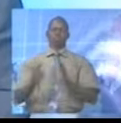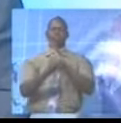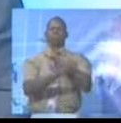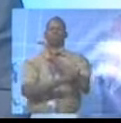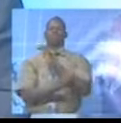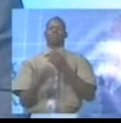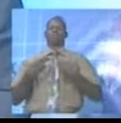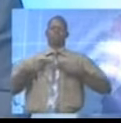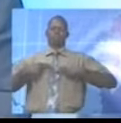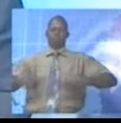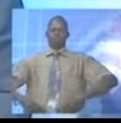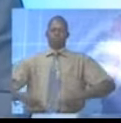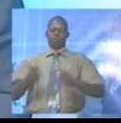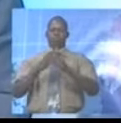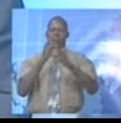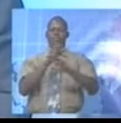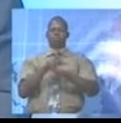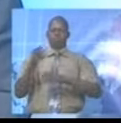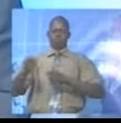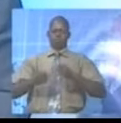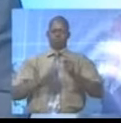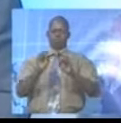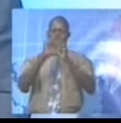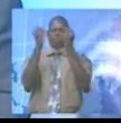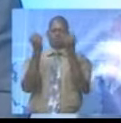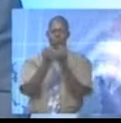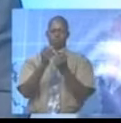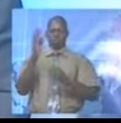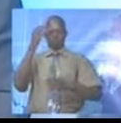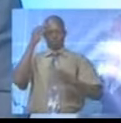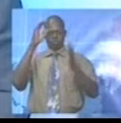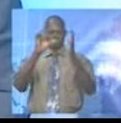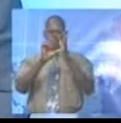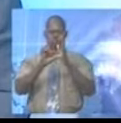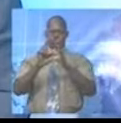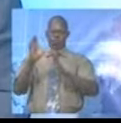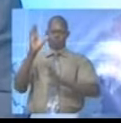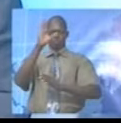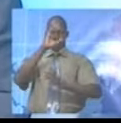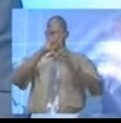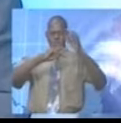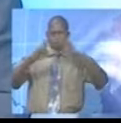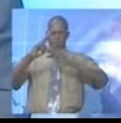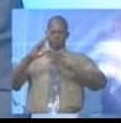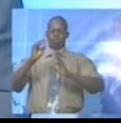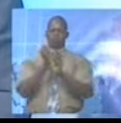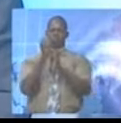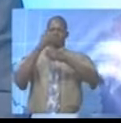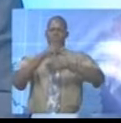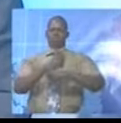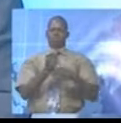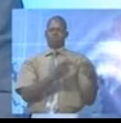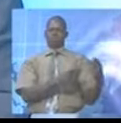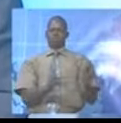Tenkodogo a abrité le premier conseil d'administration du secteur ministériel CASEM du ministère de la Recherche scientifique et de l'Innovation. Au cours de